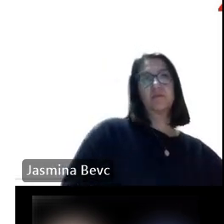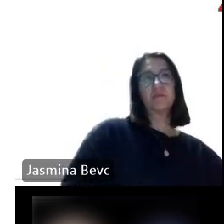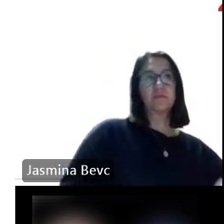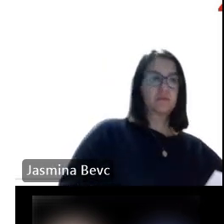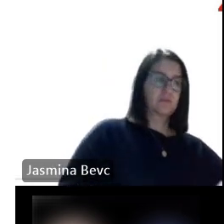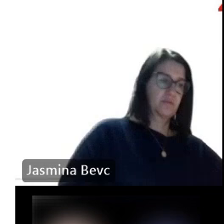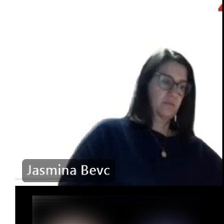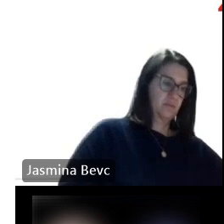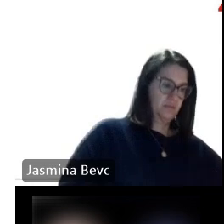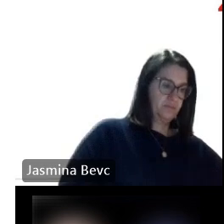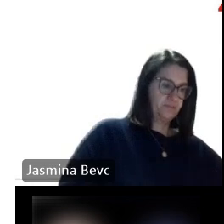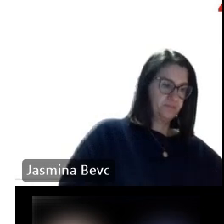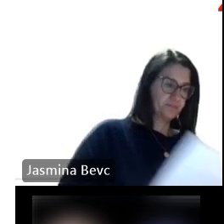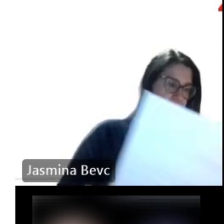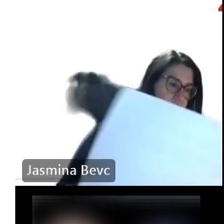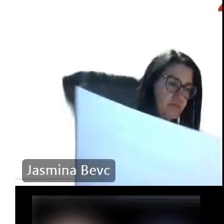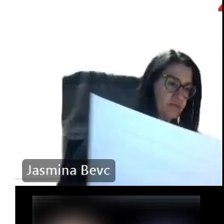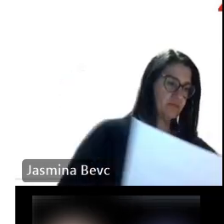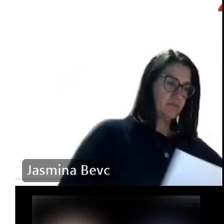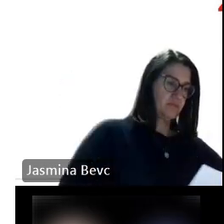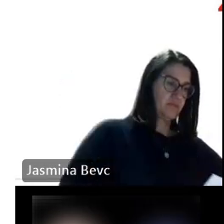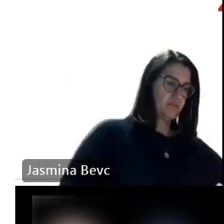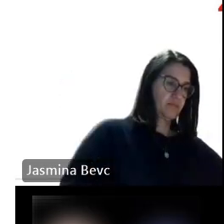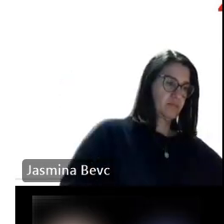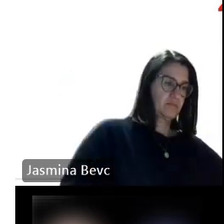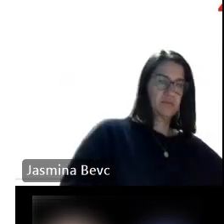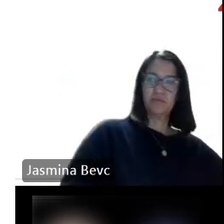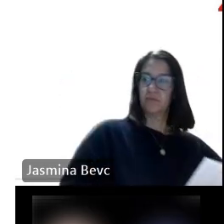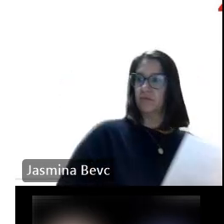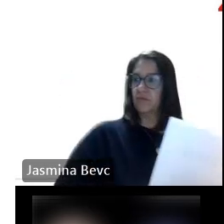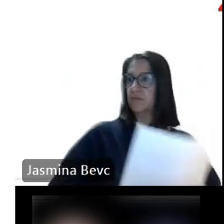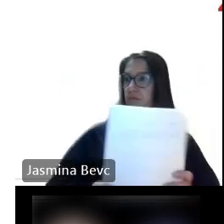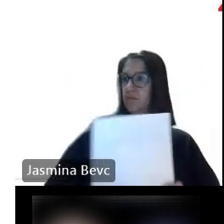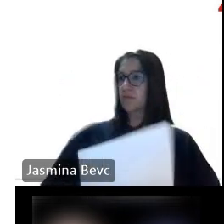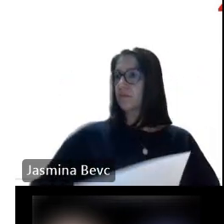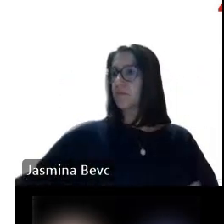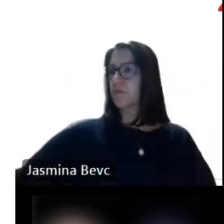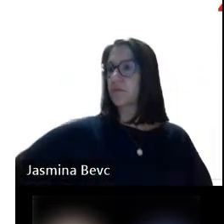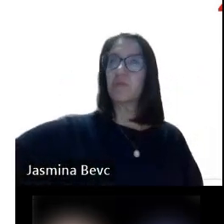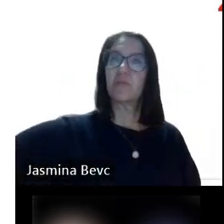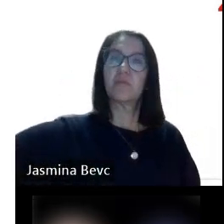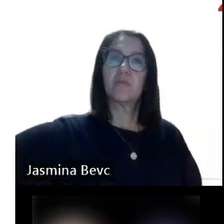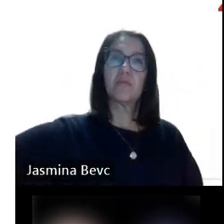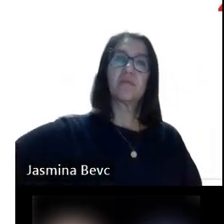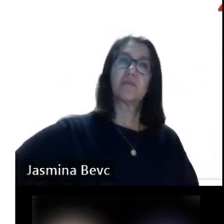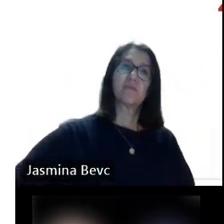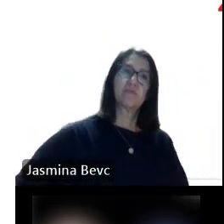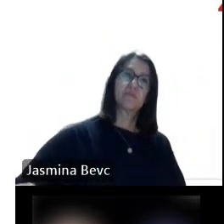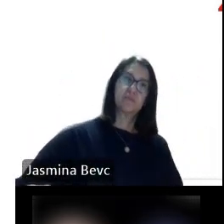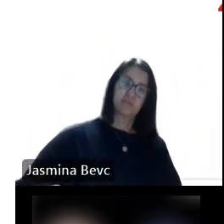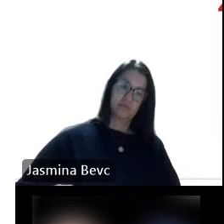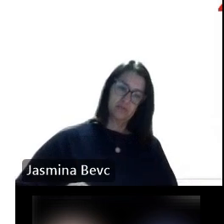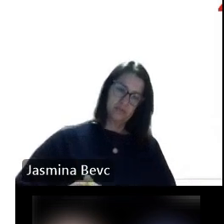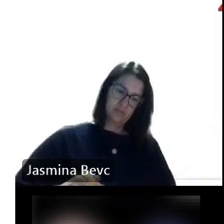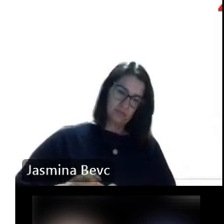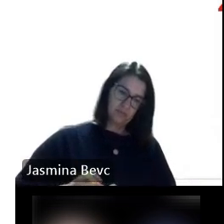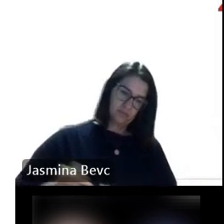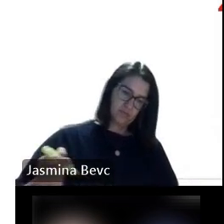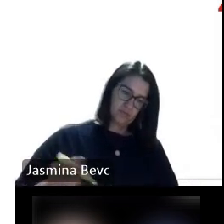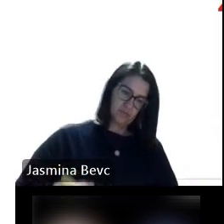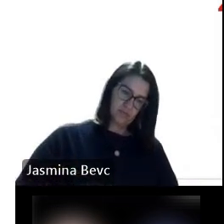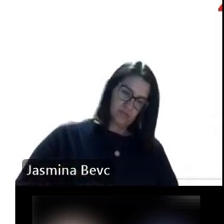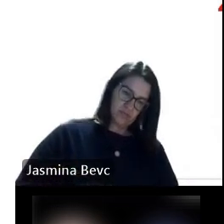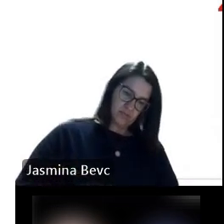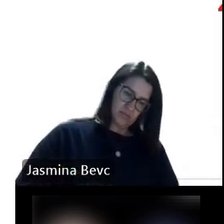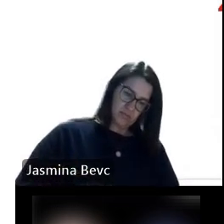višje segreti ogrevalno vodo, nam vrednost COP-ja pade za 2,5%. Pomeni, če segrevamo